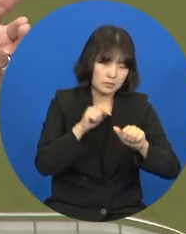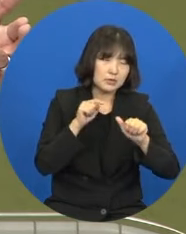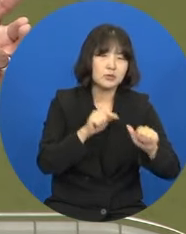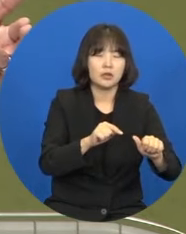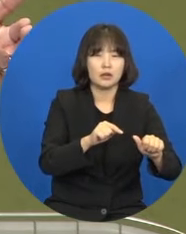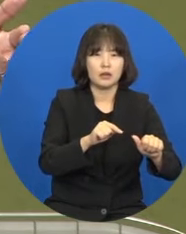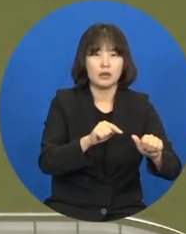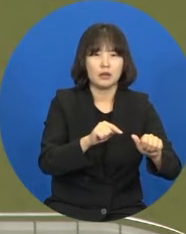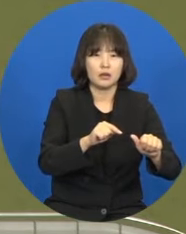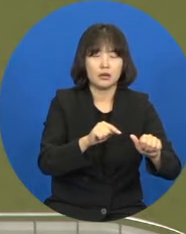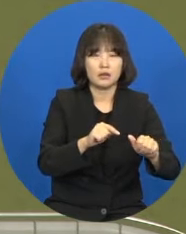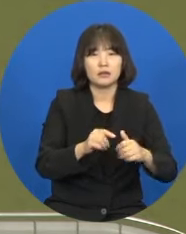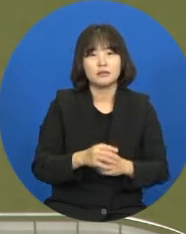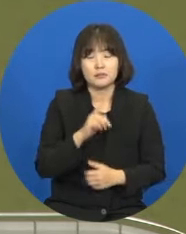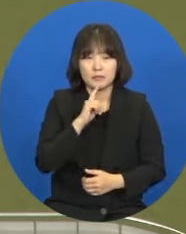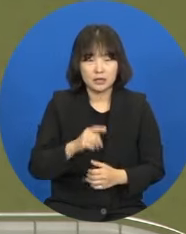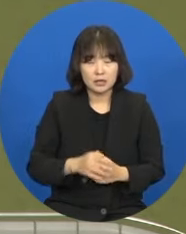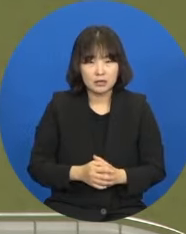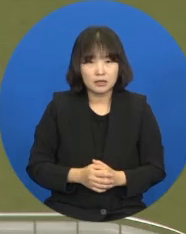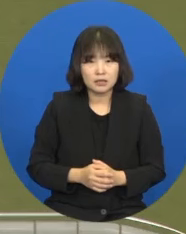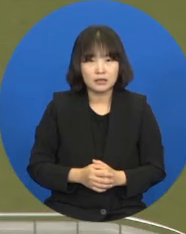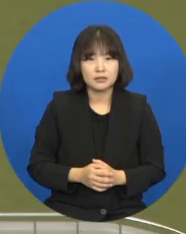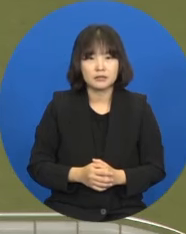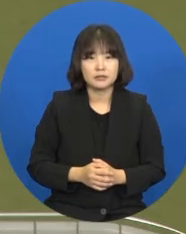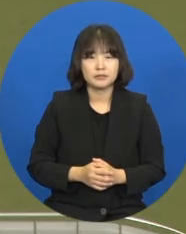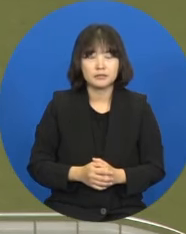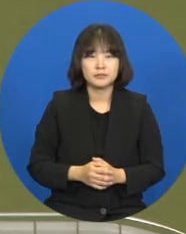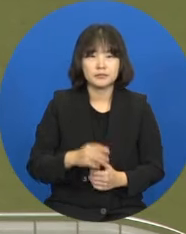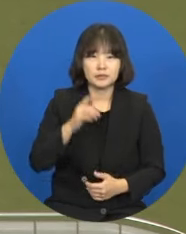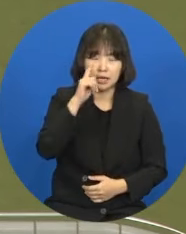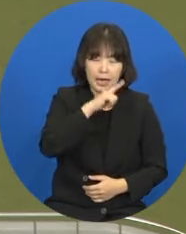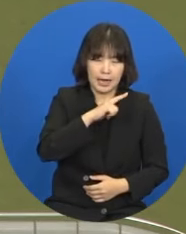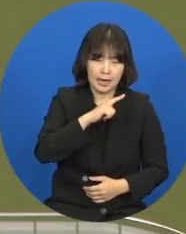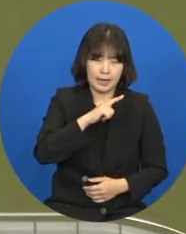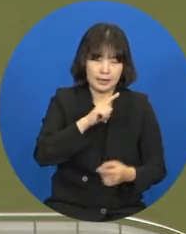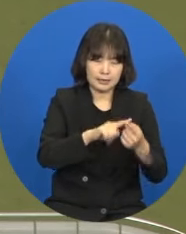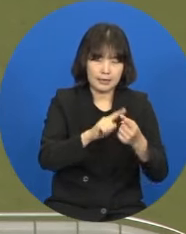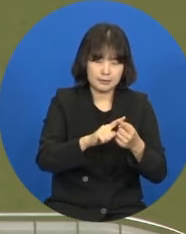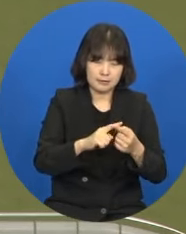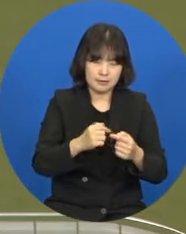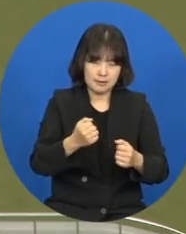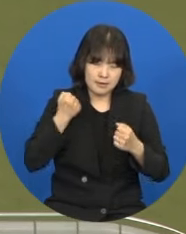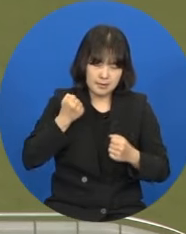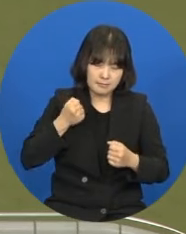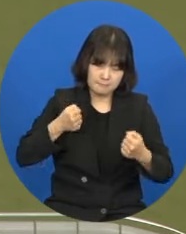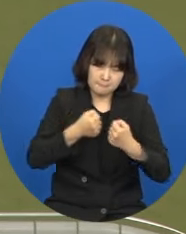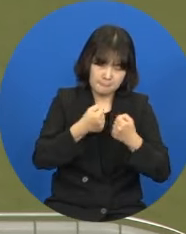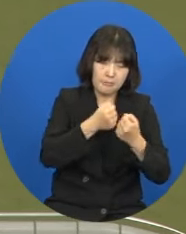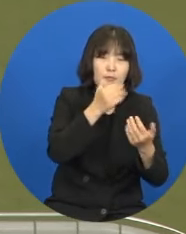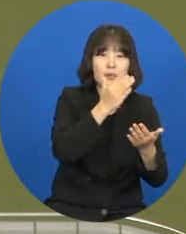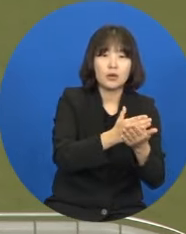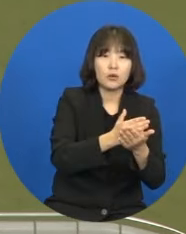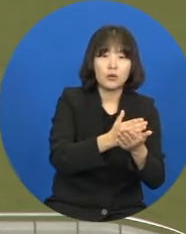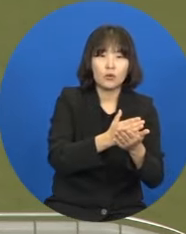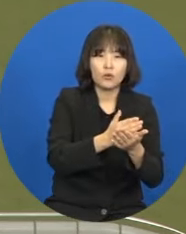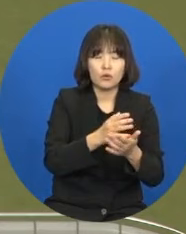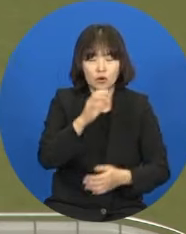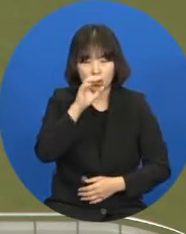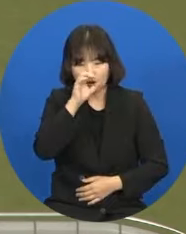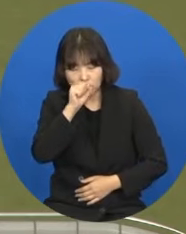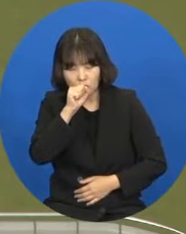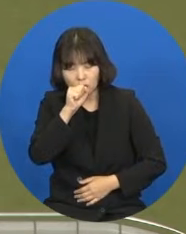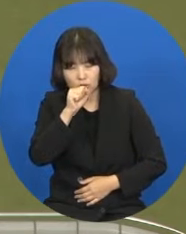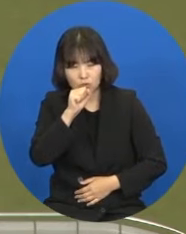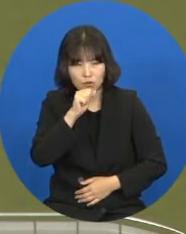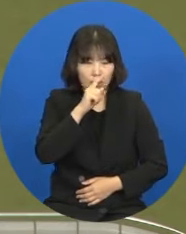거예요 악이 힘으로 대결한다고 해서 힘으로 대하려고 하지 말고으로 악을 갚으며 빛으로